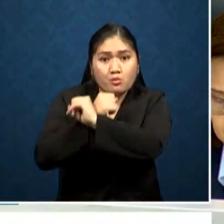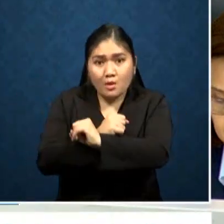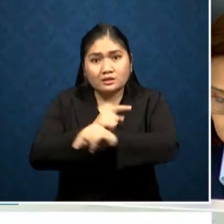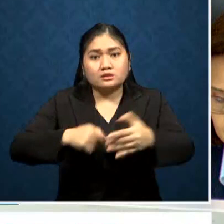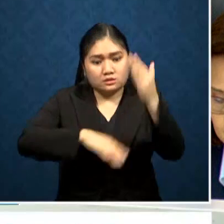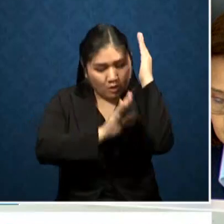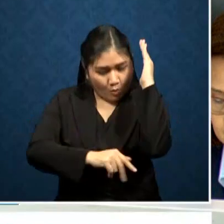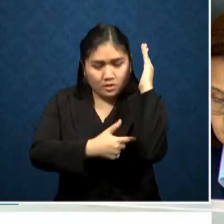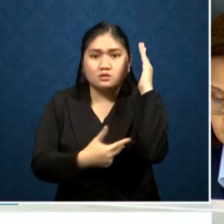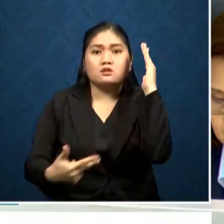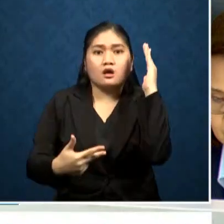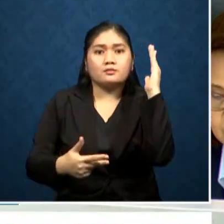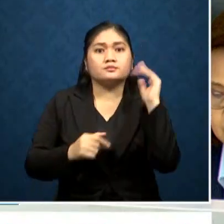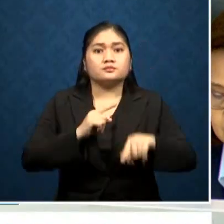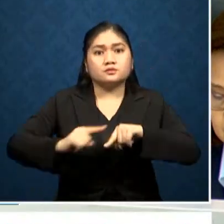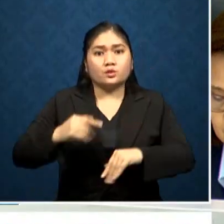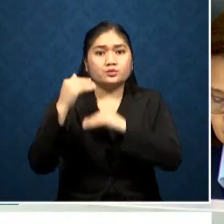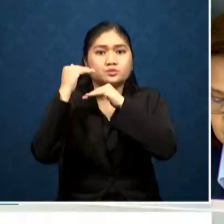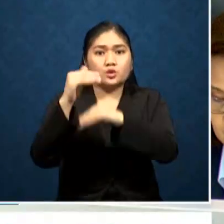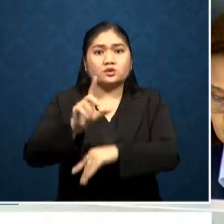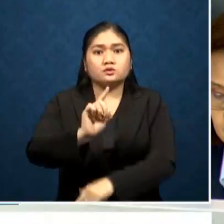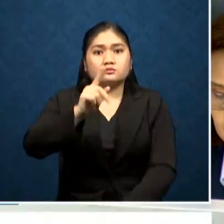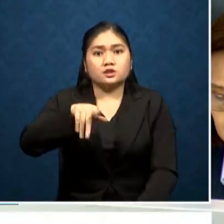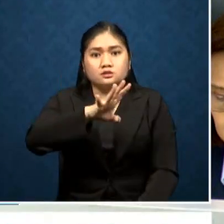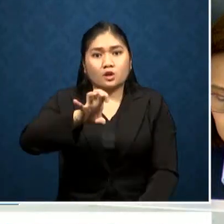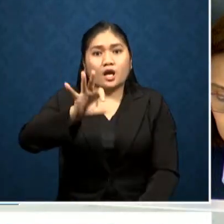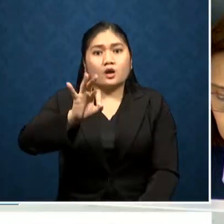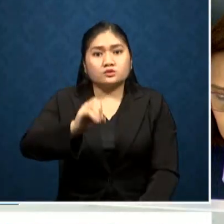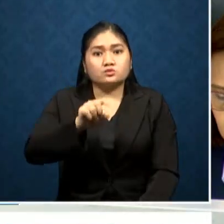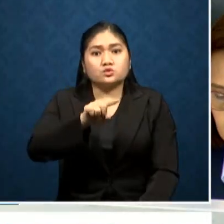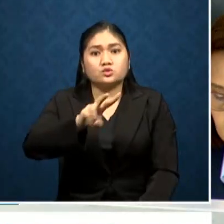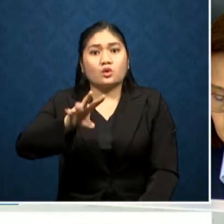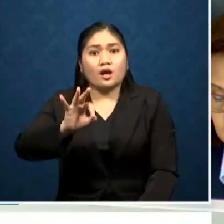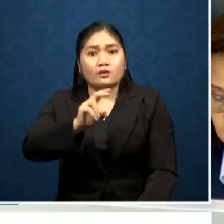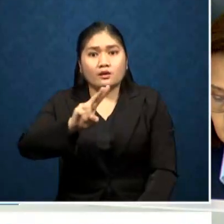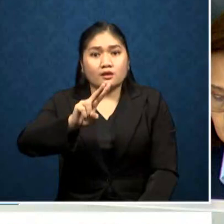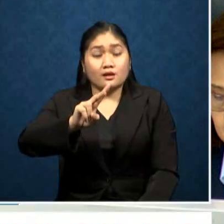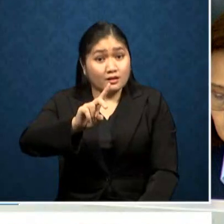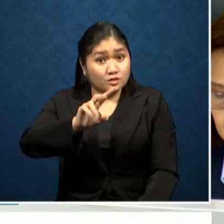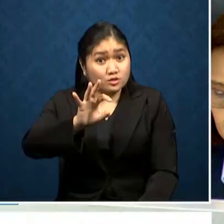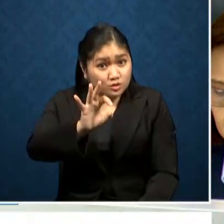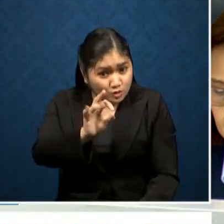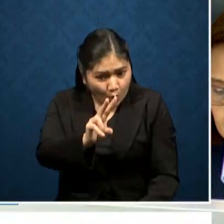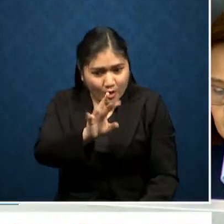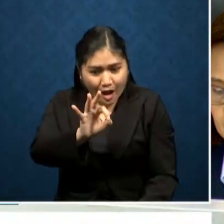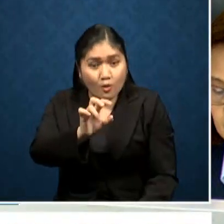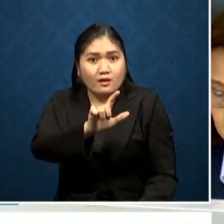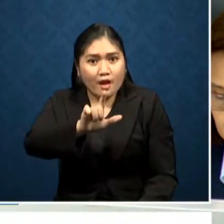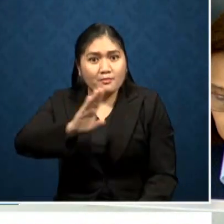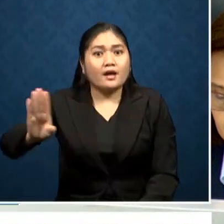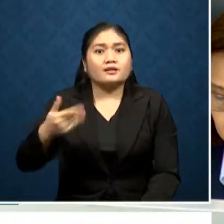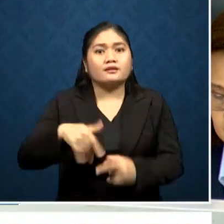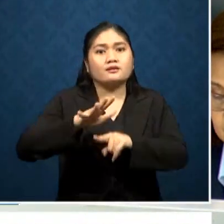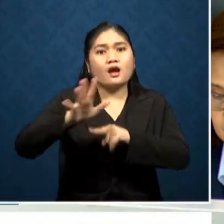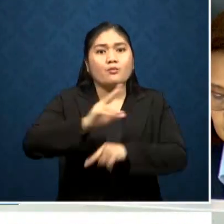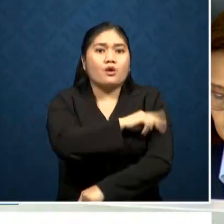ามจัหวตชายแดนอาคใต้กำหนดม Lets มนไ้ 1490.29แล้บาทหน่ที่ 5 เป็นบริการสา